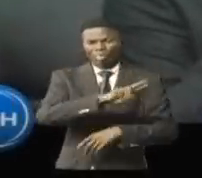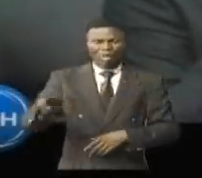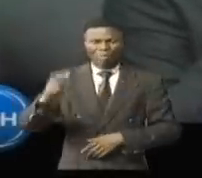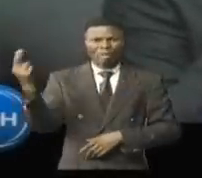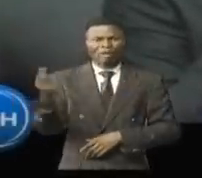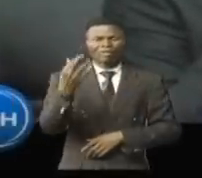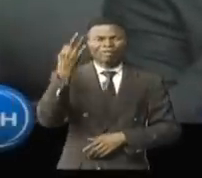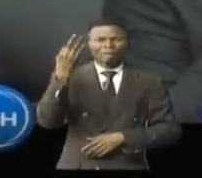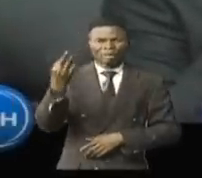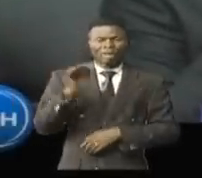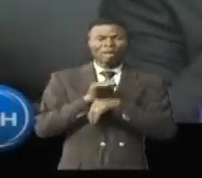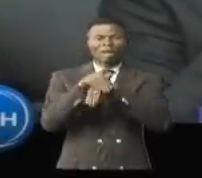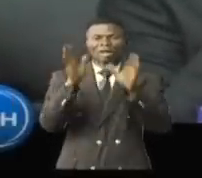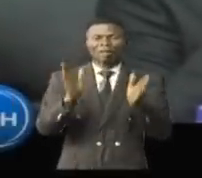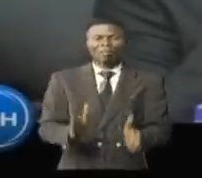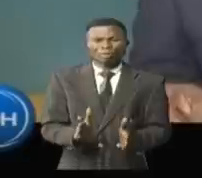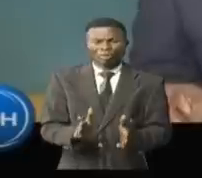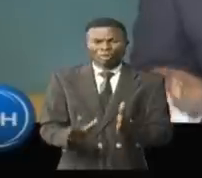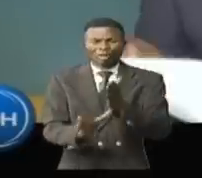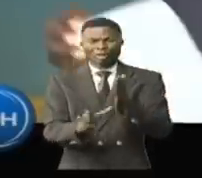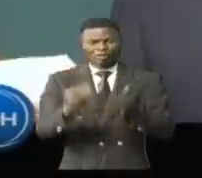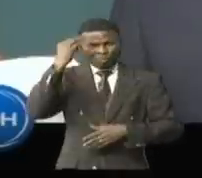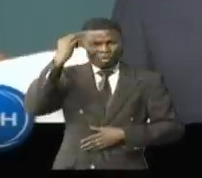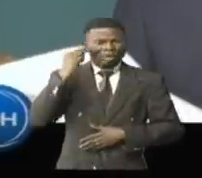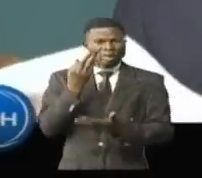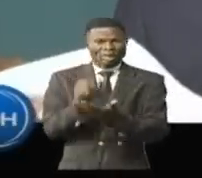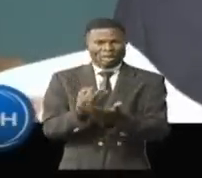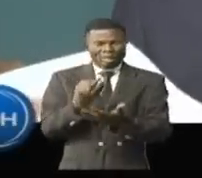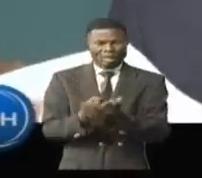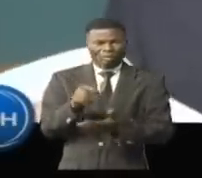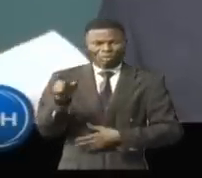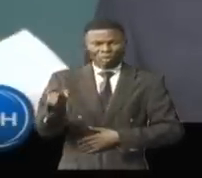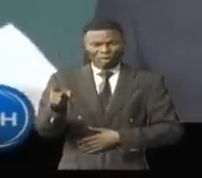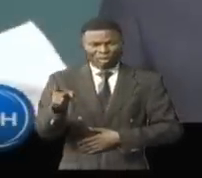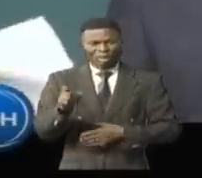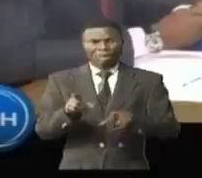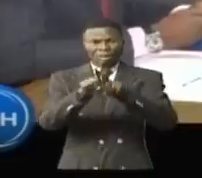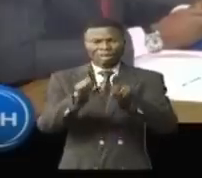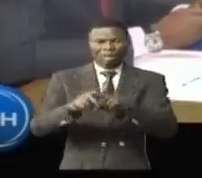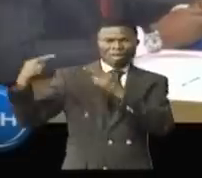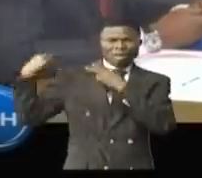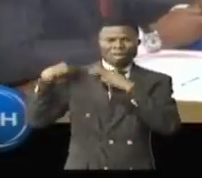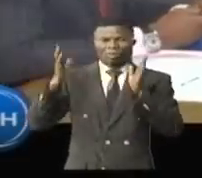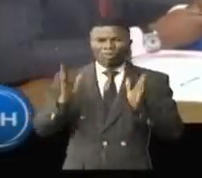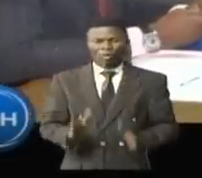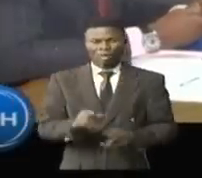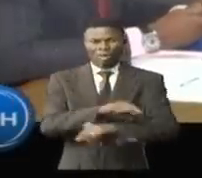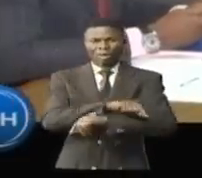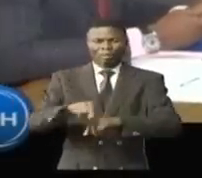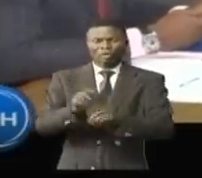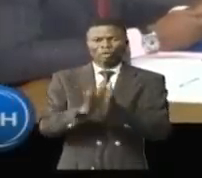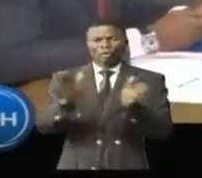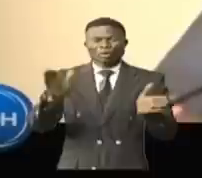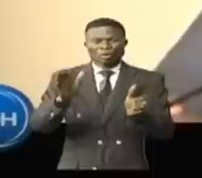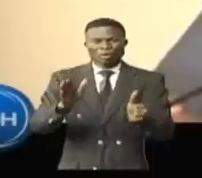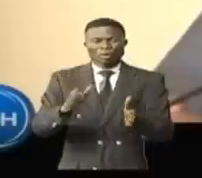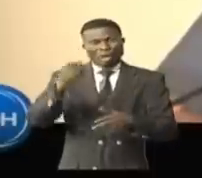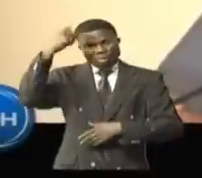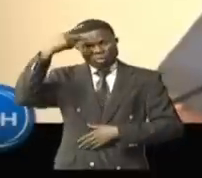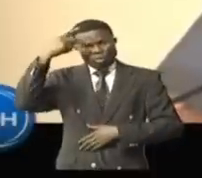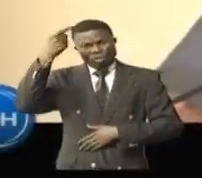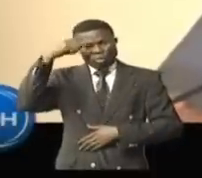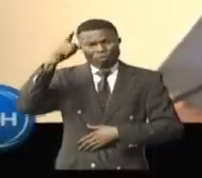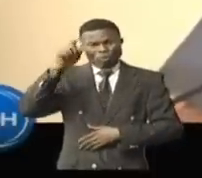2023. Les participants, dont le vice-ministre du budget Lisé Bokoumouana Maposo et les responsables de la Direction générale des politiques et